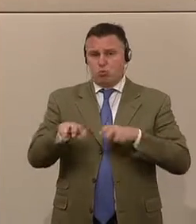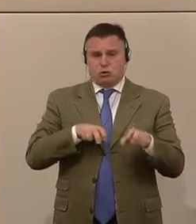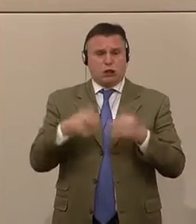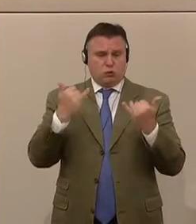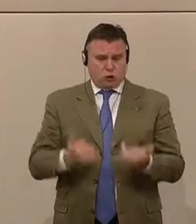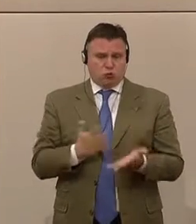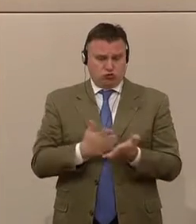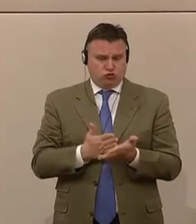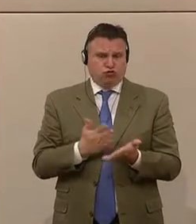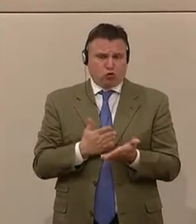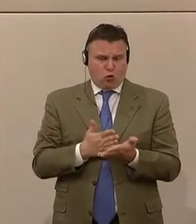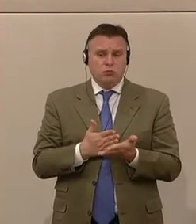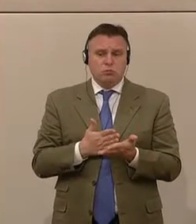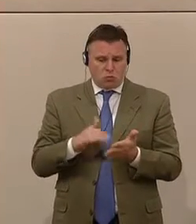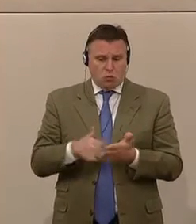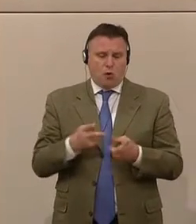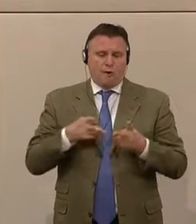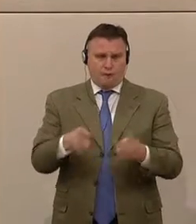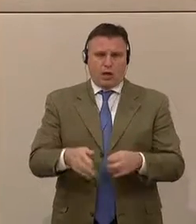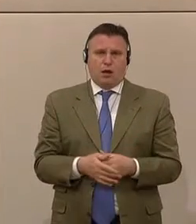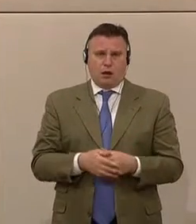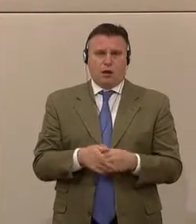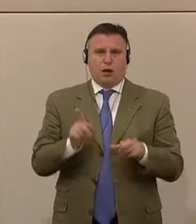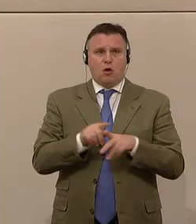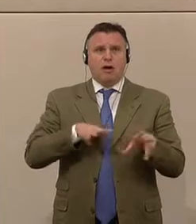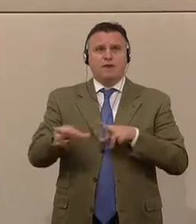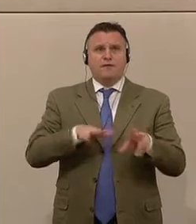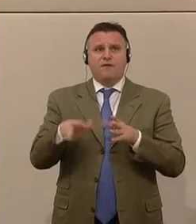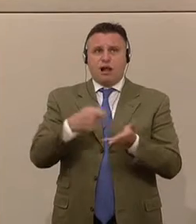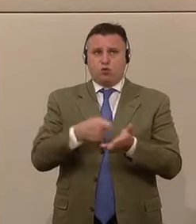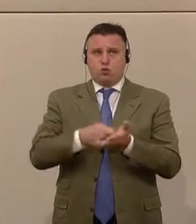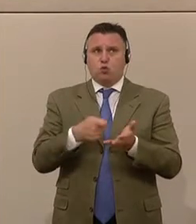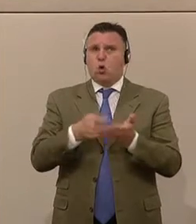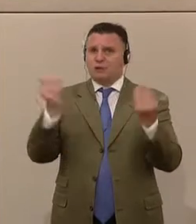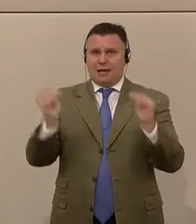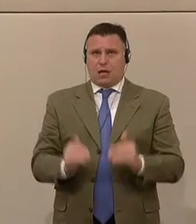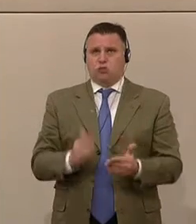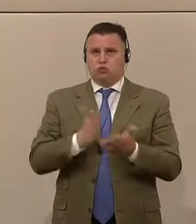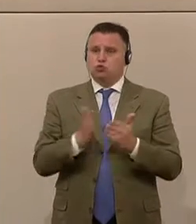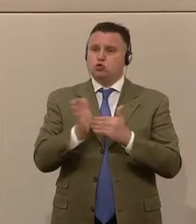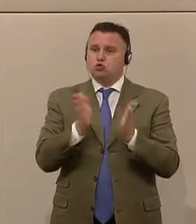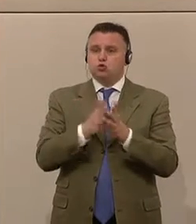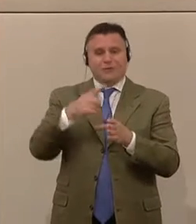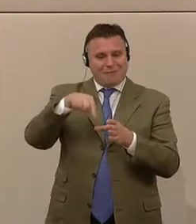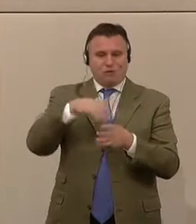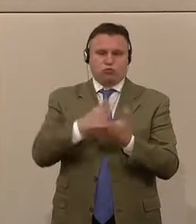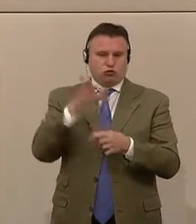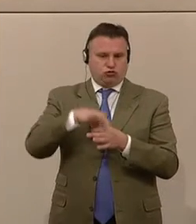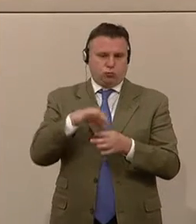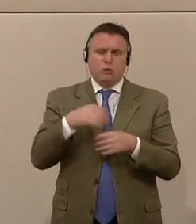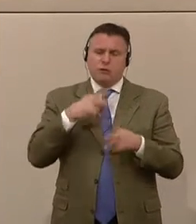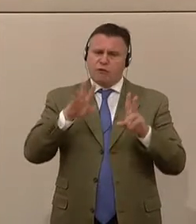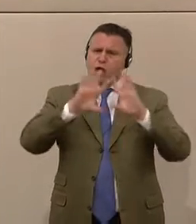auch auf den Weg. Und natürlich eine Reduzierung der Verwaltungskosten. Wir sparen im System. Man kann